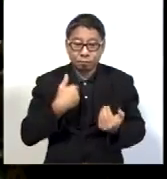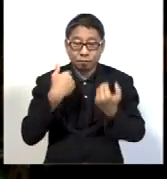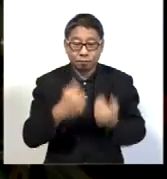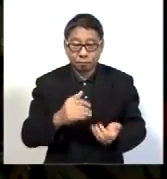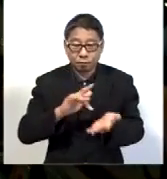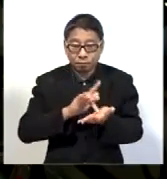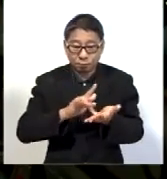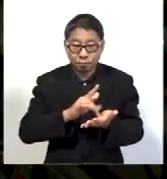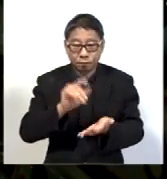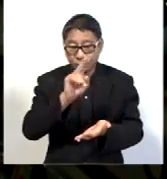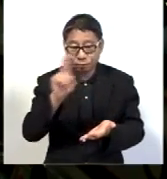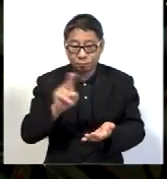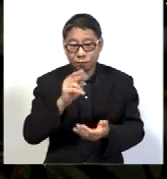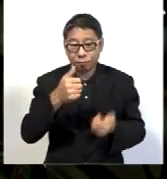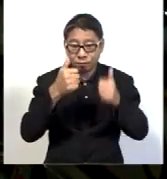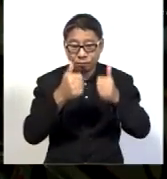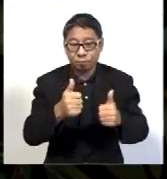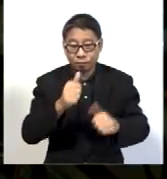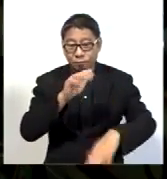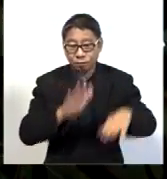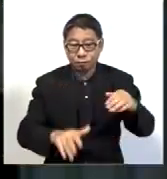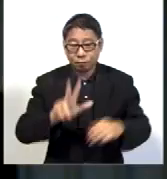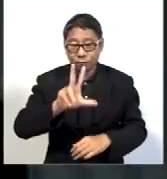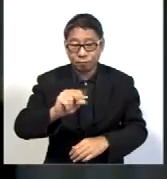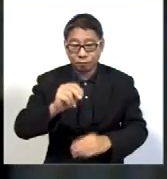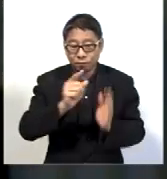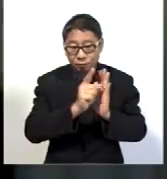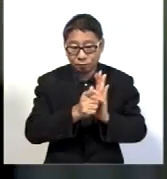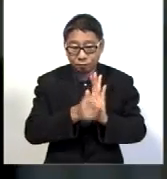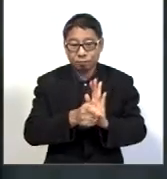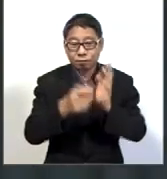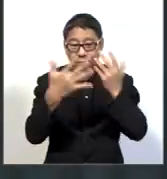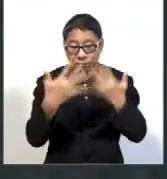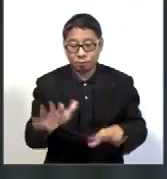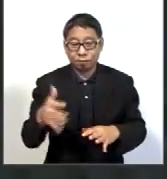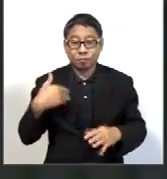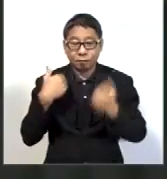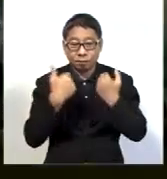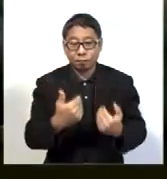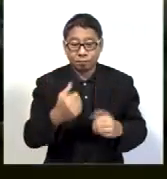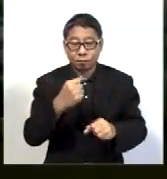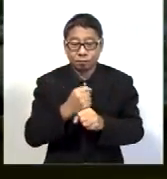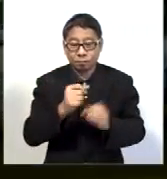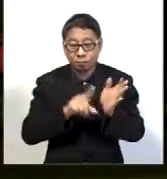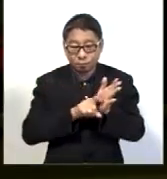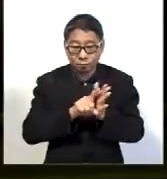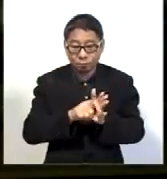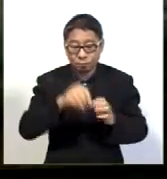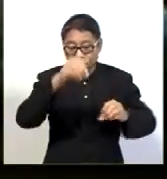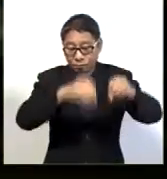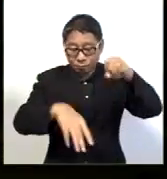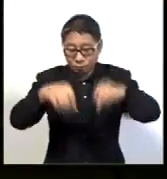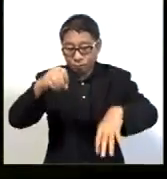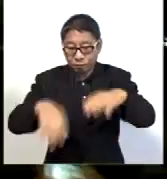ำยาที่ใช้มีประสิทธิภาพอยู่ได้ประมาณ30นาทีแต่ว่าเมื่อฉีดลงไปแล้วก็จะทำให้เชื้อโรคที่ต